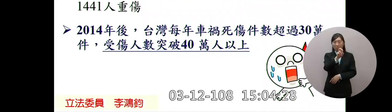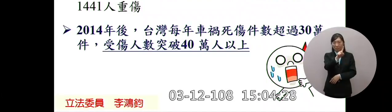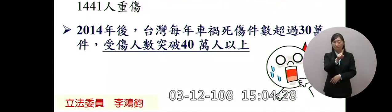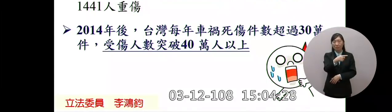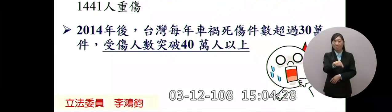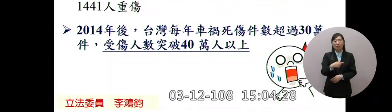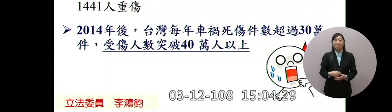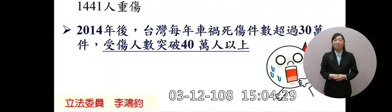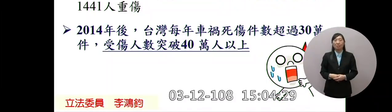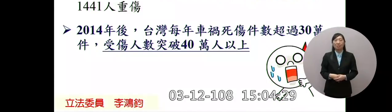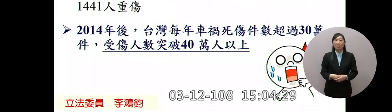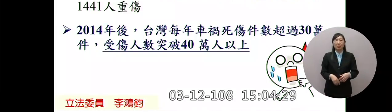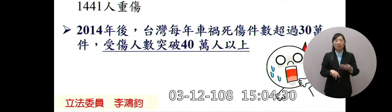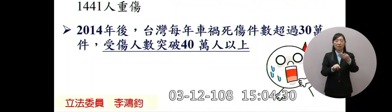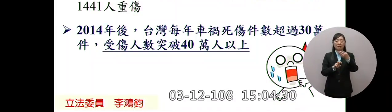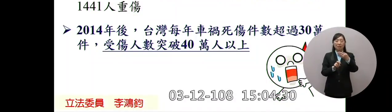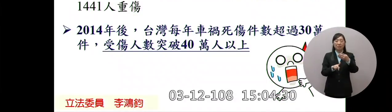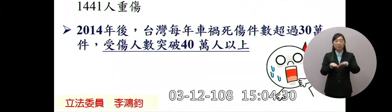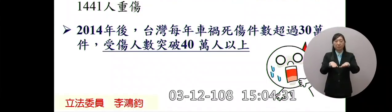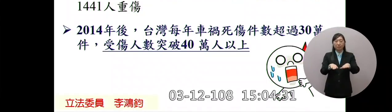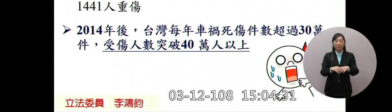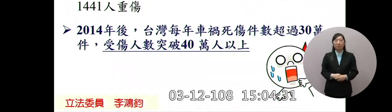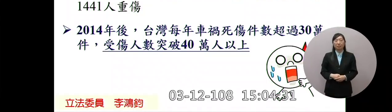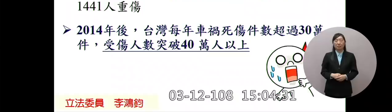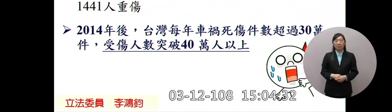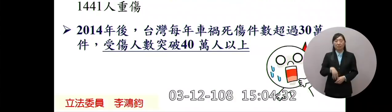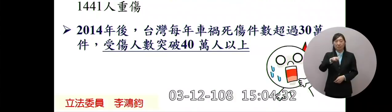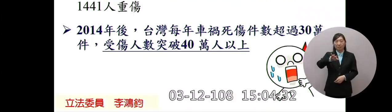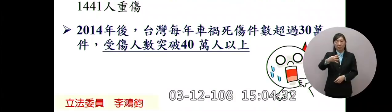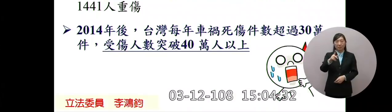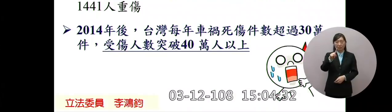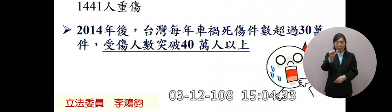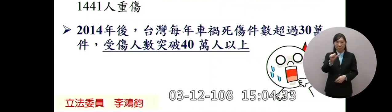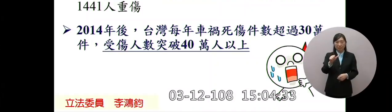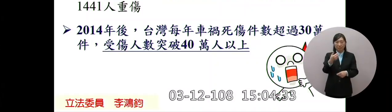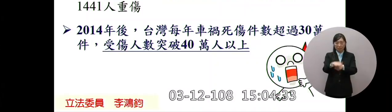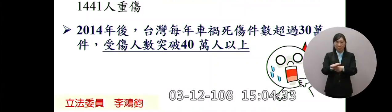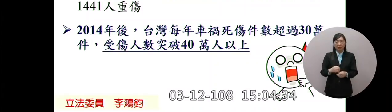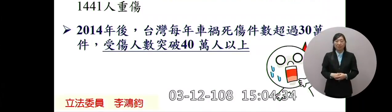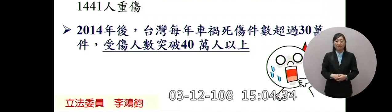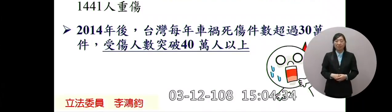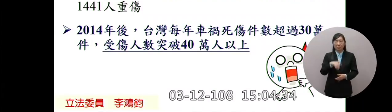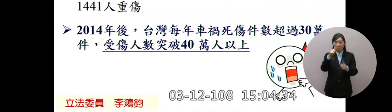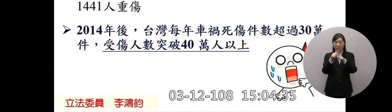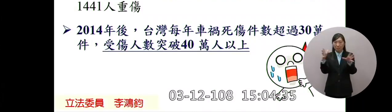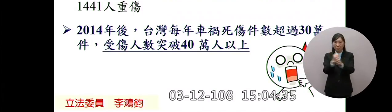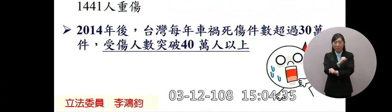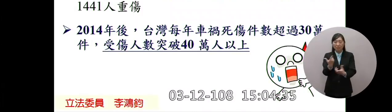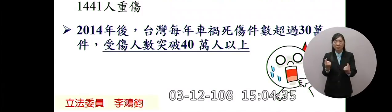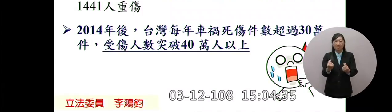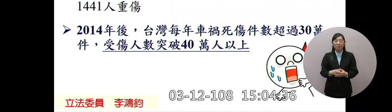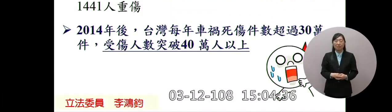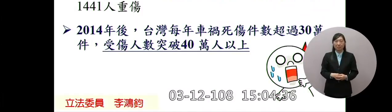221人。921大地震，是造成了2415人死亡，包含失踪。